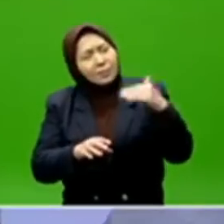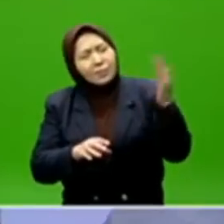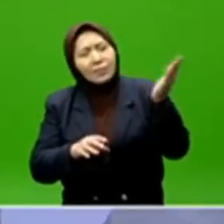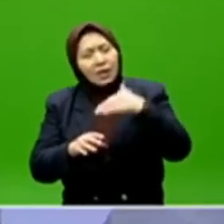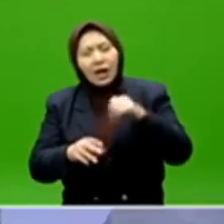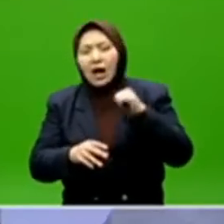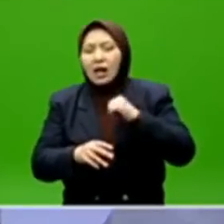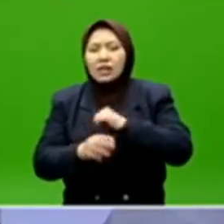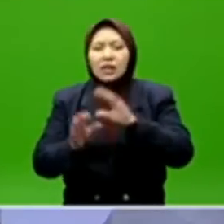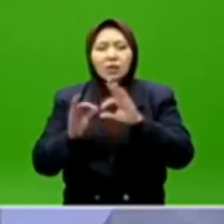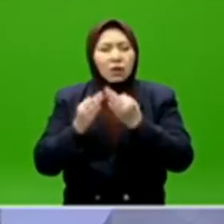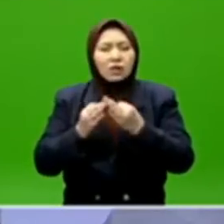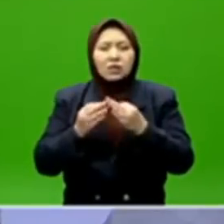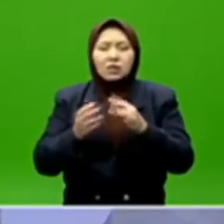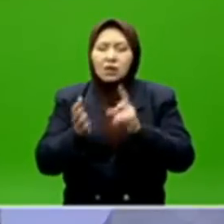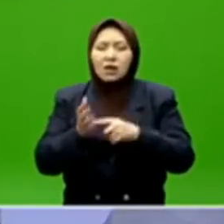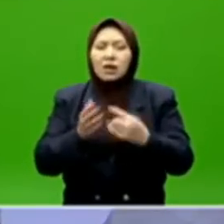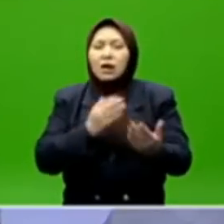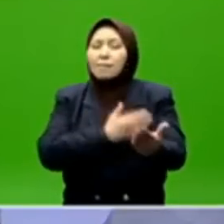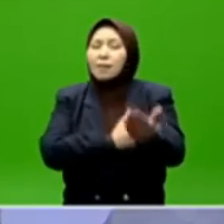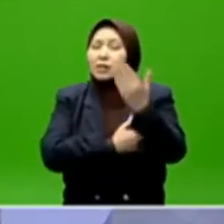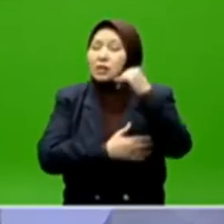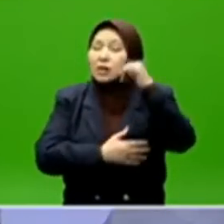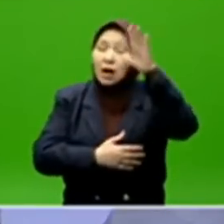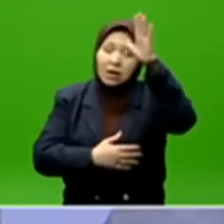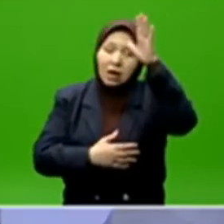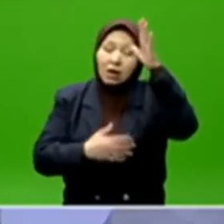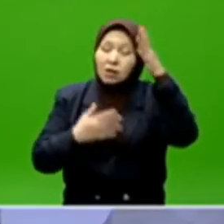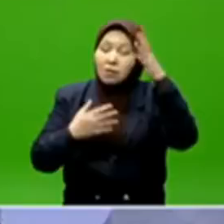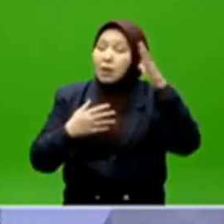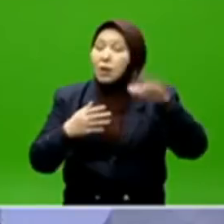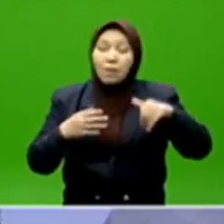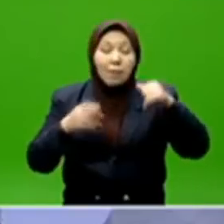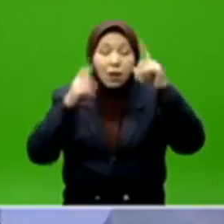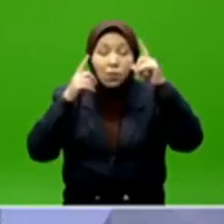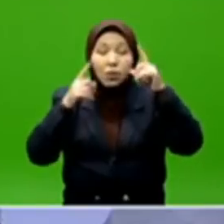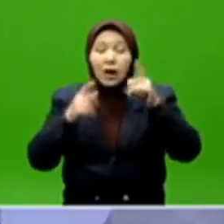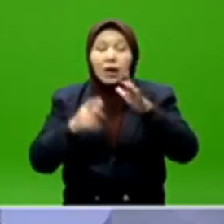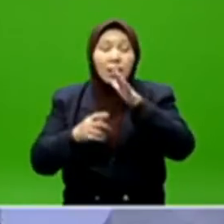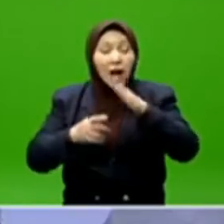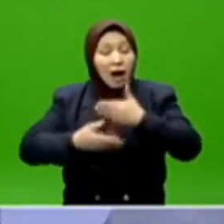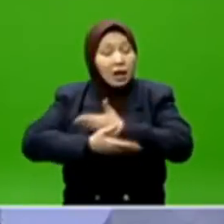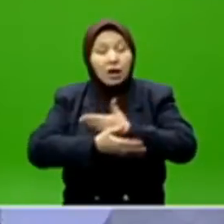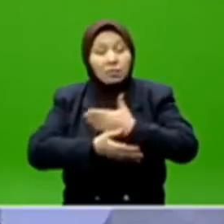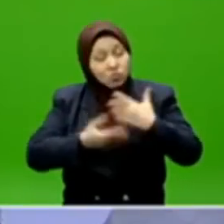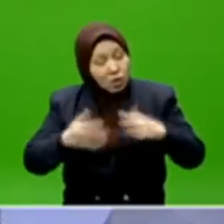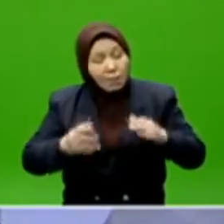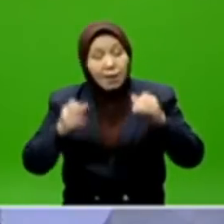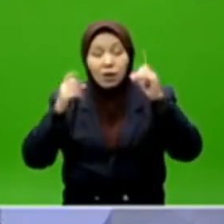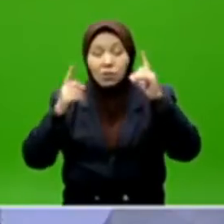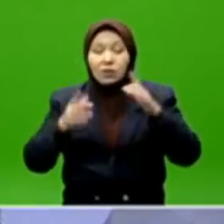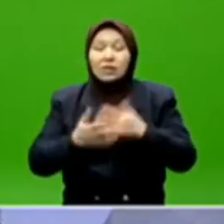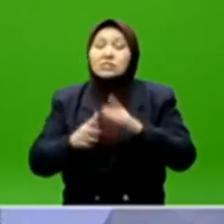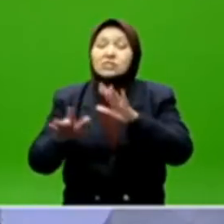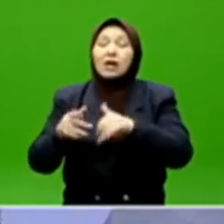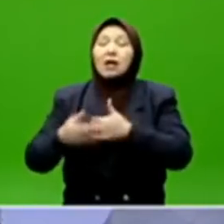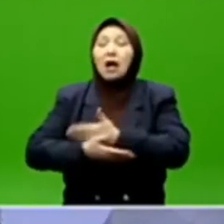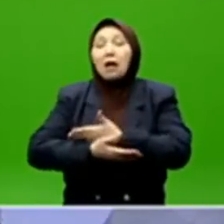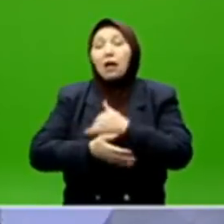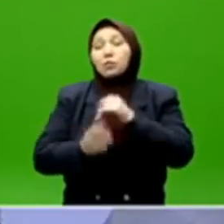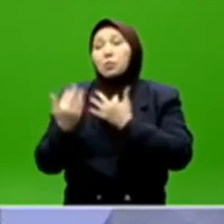keluarga, kadang-kadang pagi-pagi itu ayah dah bangun, kan? Mak dah bangun, kesian anak tidur. Kalau ikut kepada